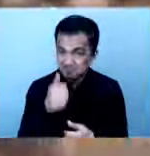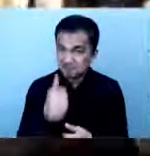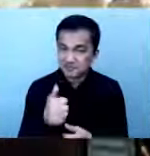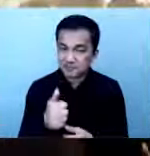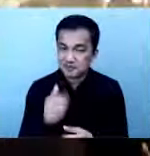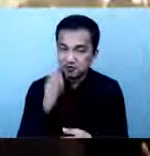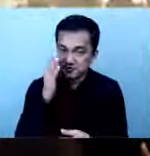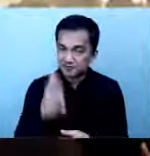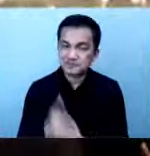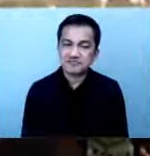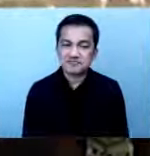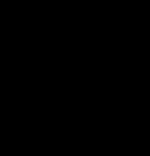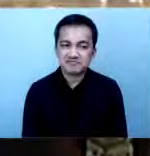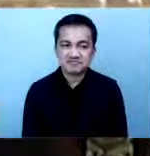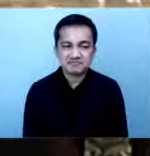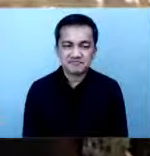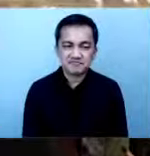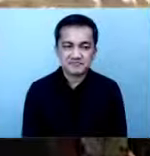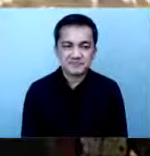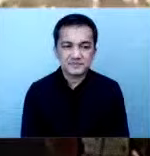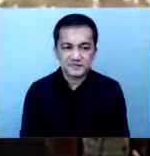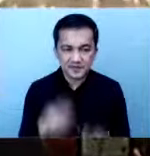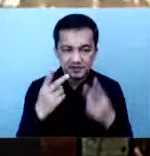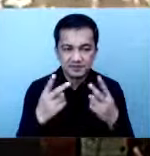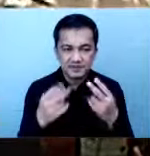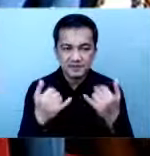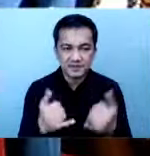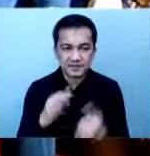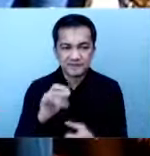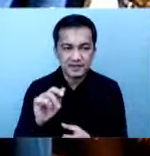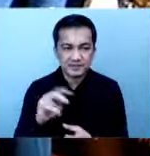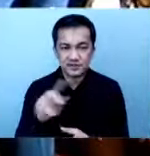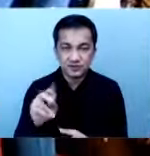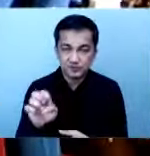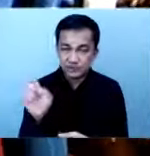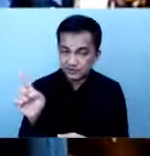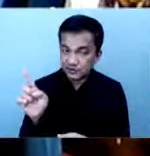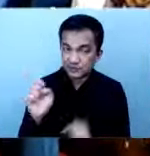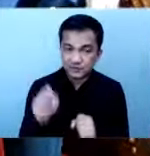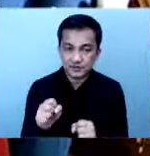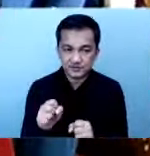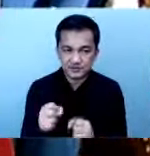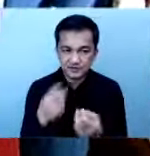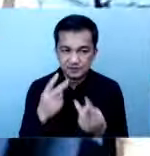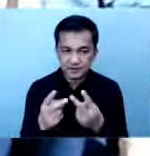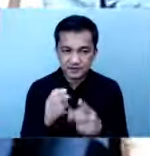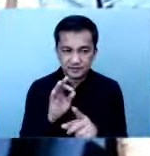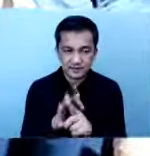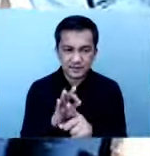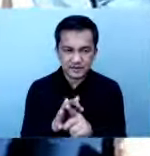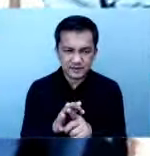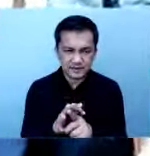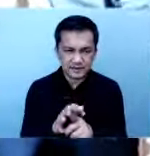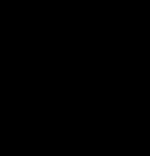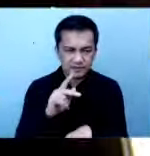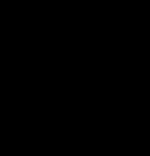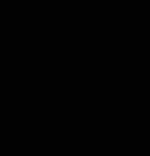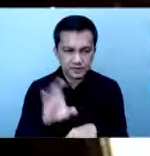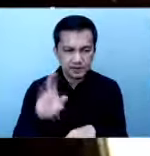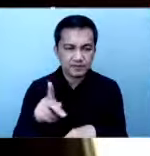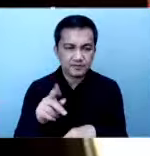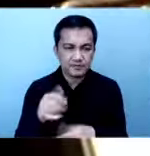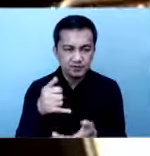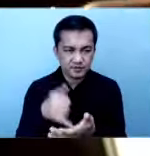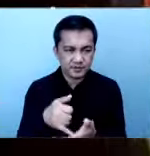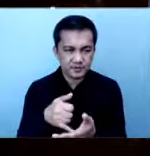nyo. Bumisita din ang mga players sa Fan Zone. Dito, pwedeng makita ng fans ang mismong Philippine Cup trophy. May